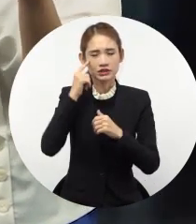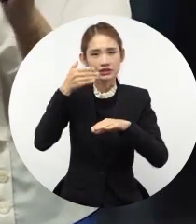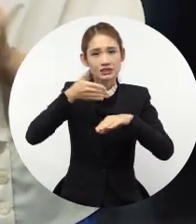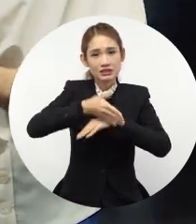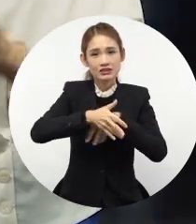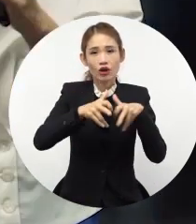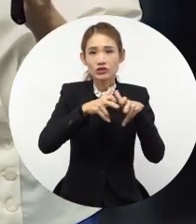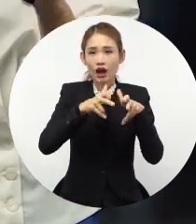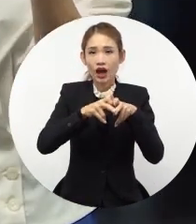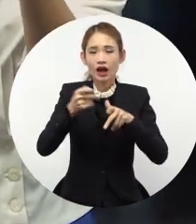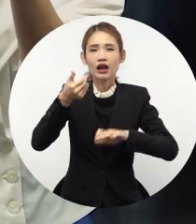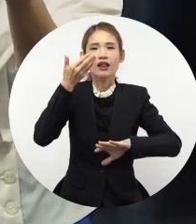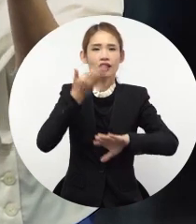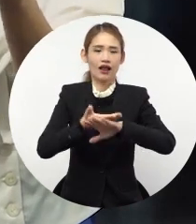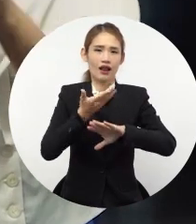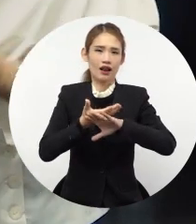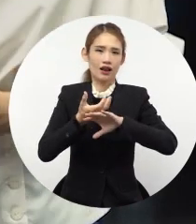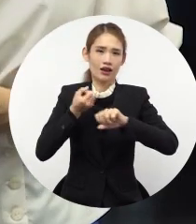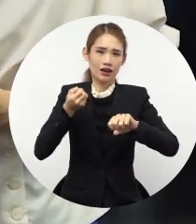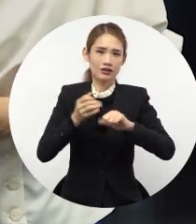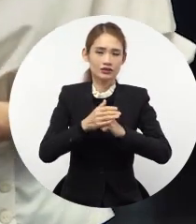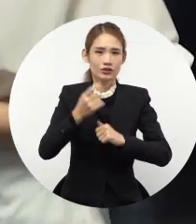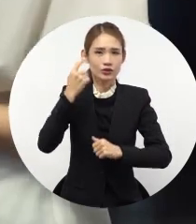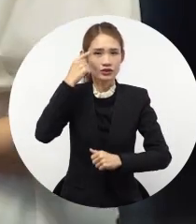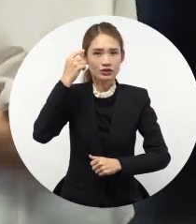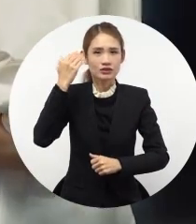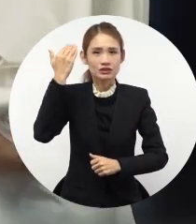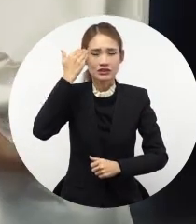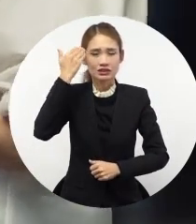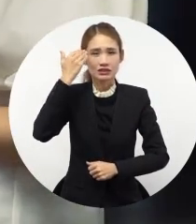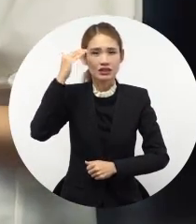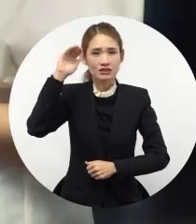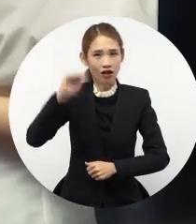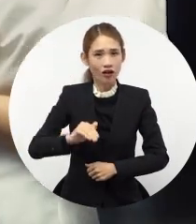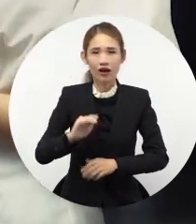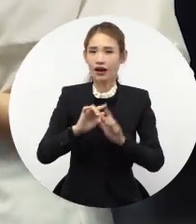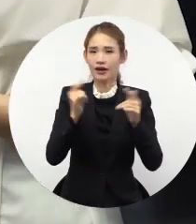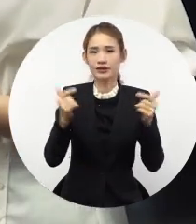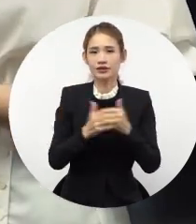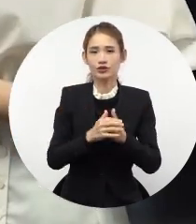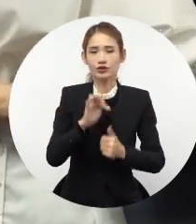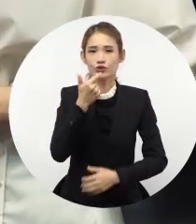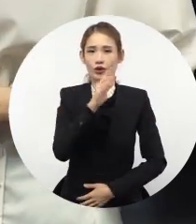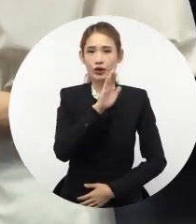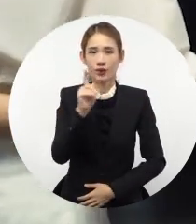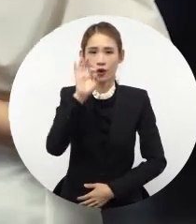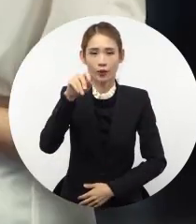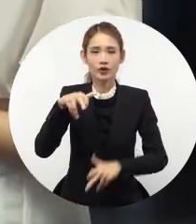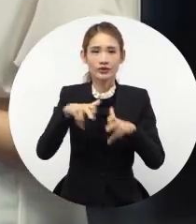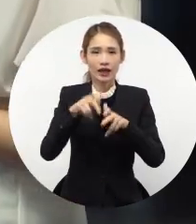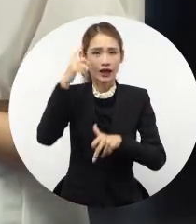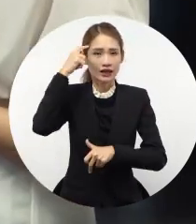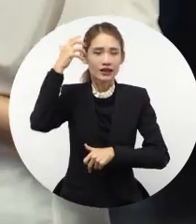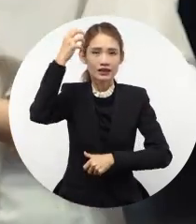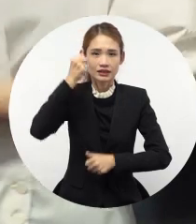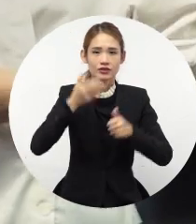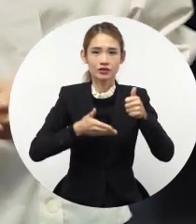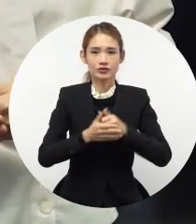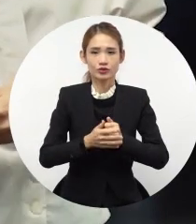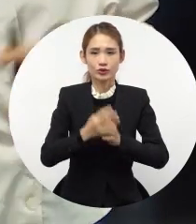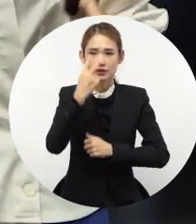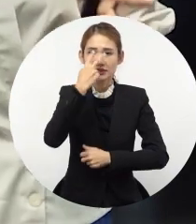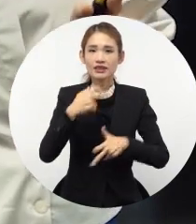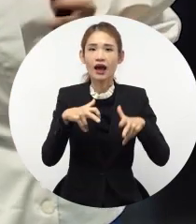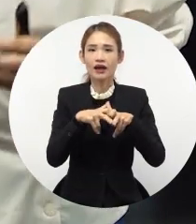지적장애와 다릅니다. 또 지능이 낮은 게 아닙니다. 뇌병변 장애 기억해 주시고요. 그리고 시각장애.